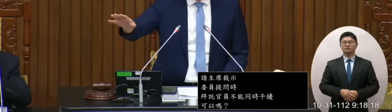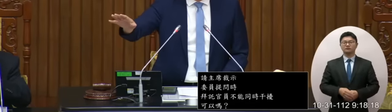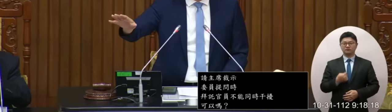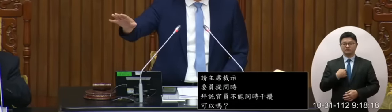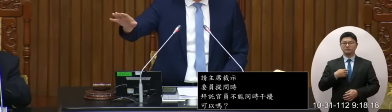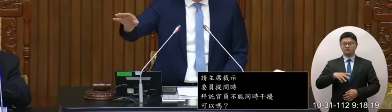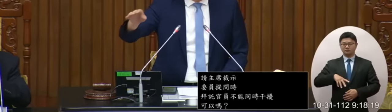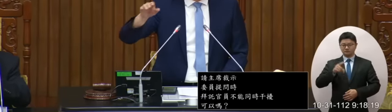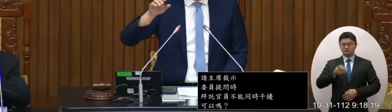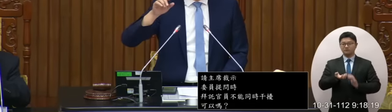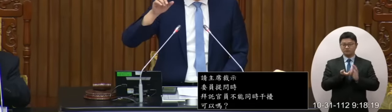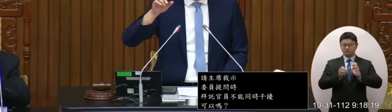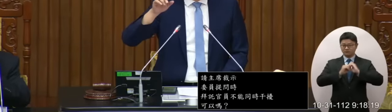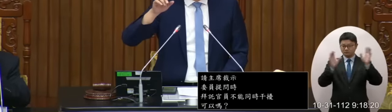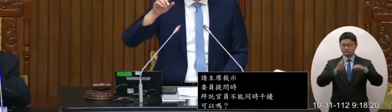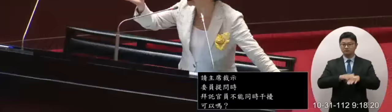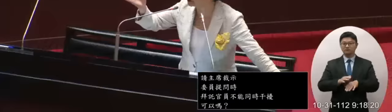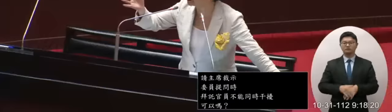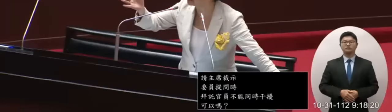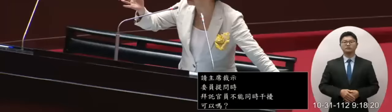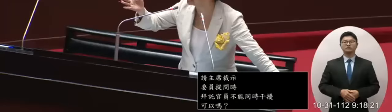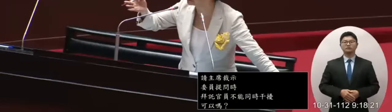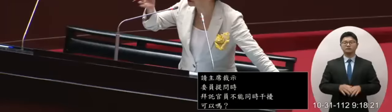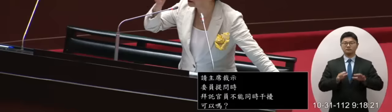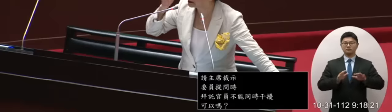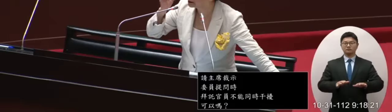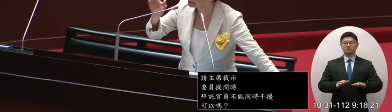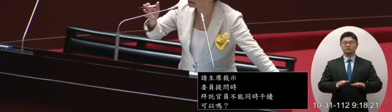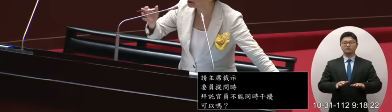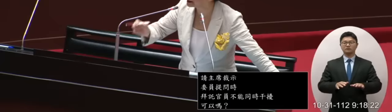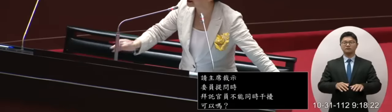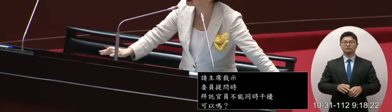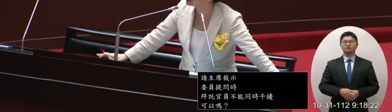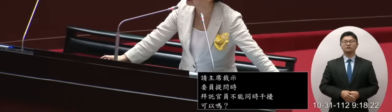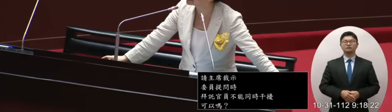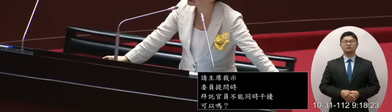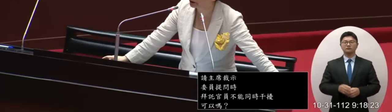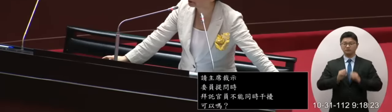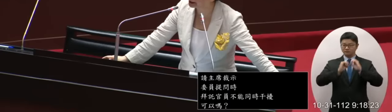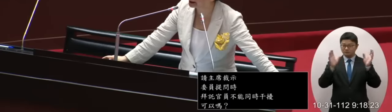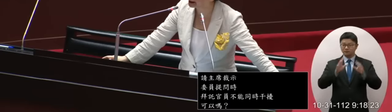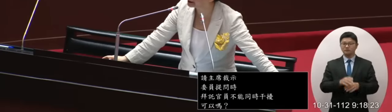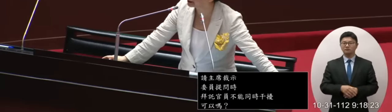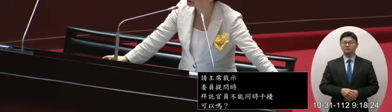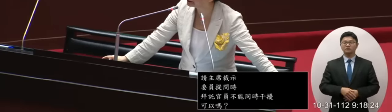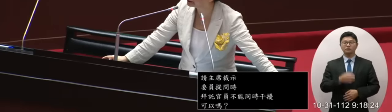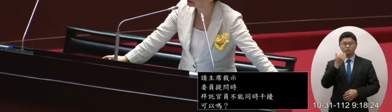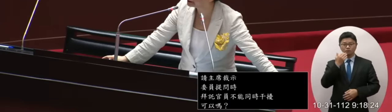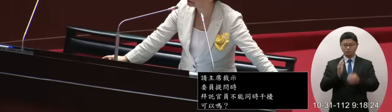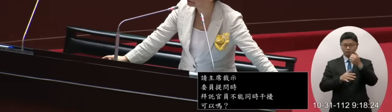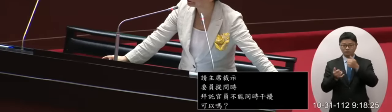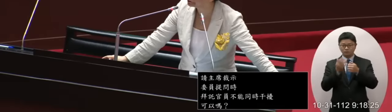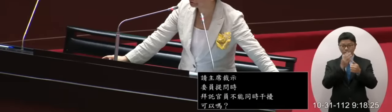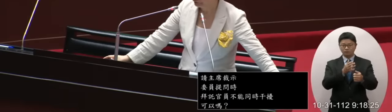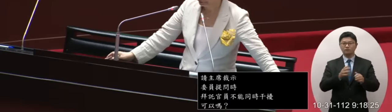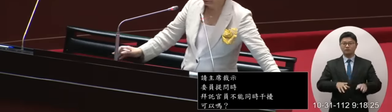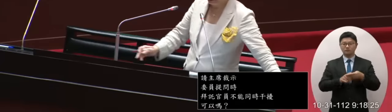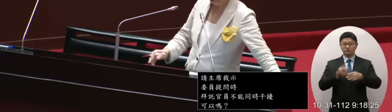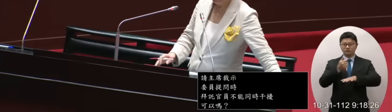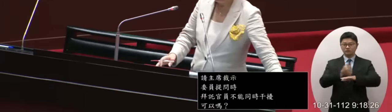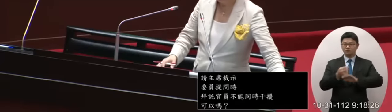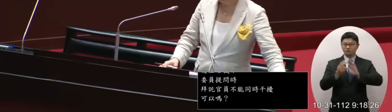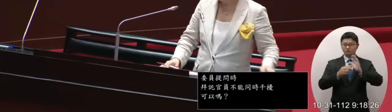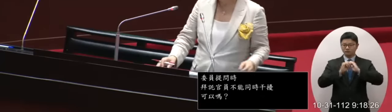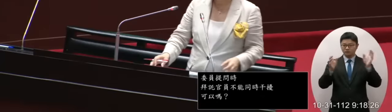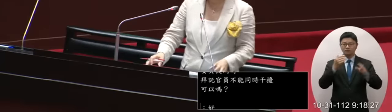会事先宣布。 好，你现在拜托先宣布。 好，来，那个待会 在提问的时候不可以干扰。 好，主席在这里宣告，待会